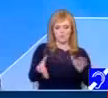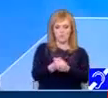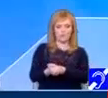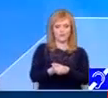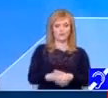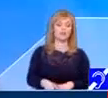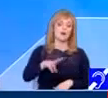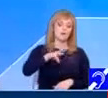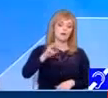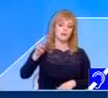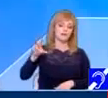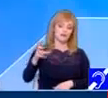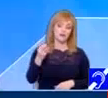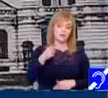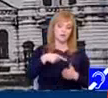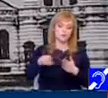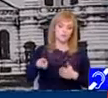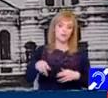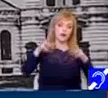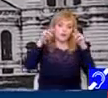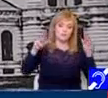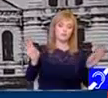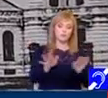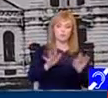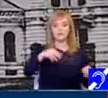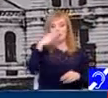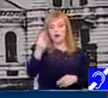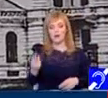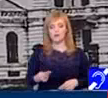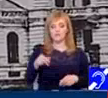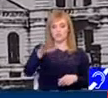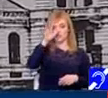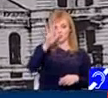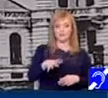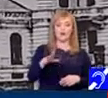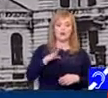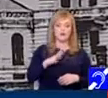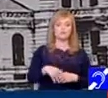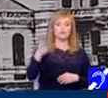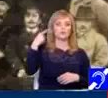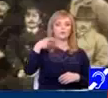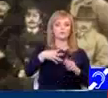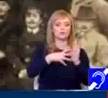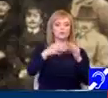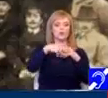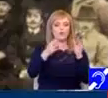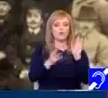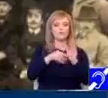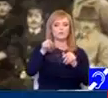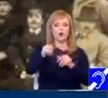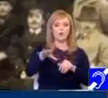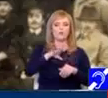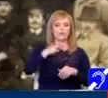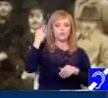aceleiași emisiuni, Mihai Chirica mai anunța că Academia de Muzică, Teatru și Arte Plastice de la Chișinău, care a găzduit la 1918 Sfatul